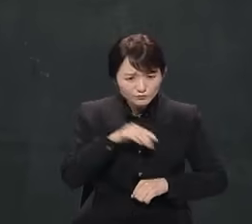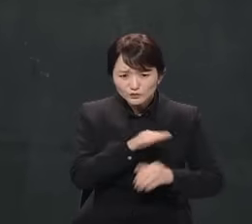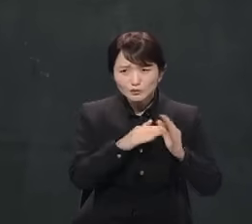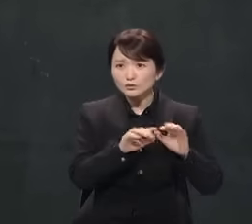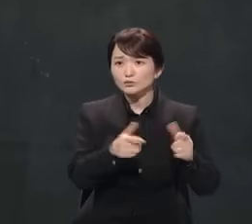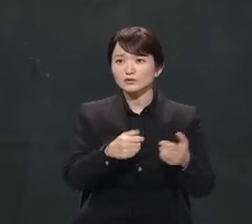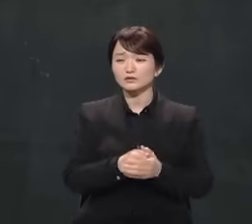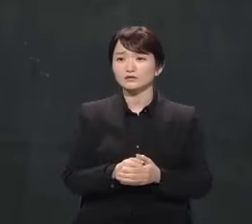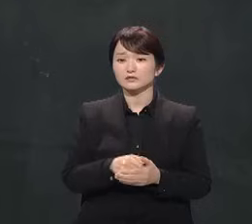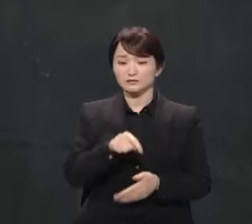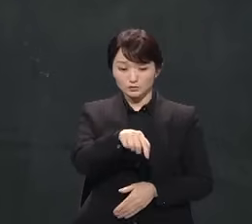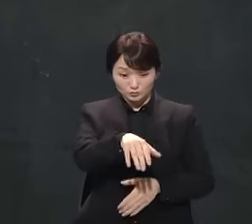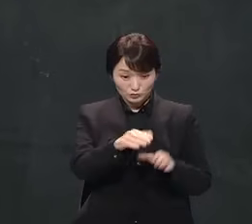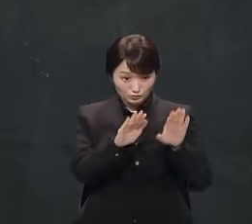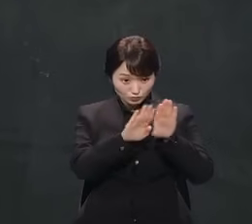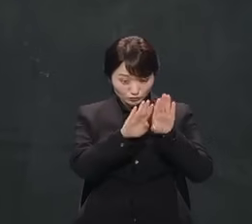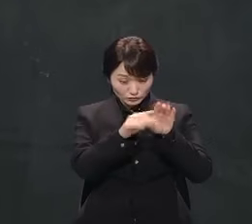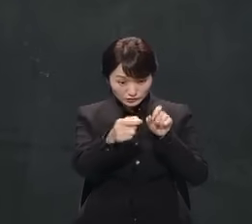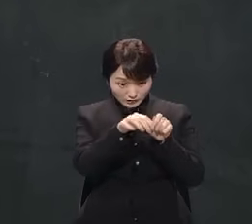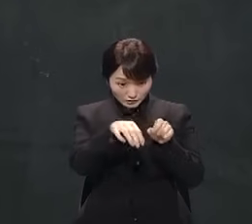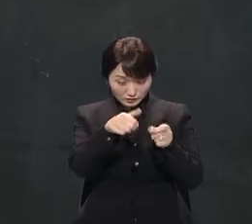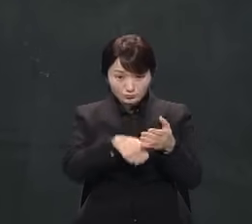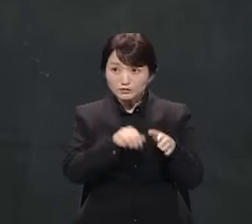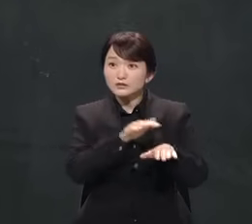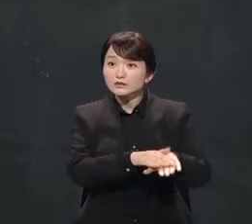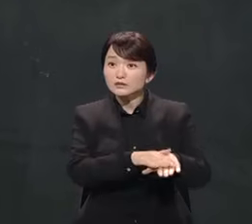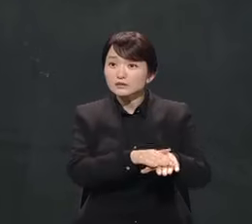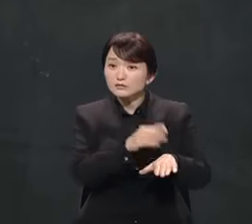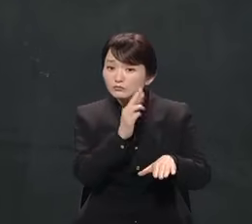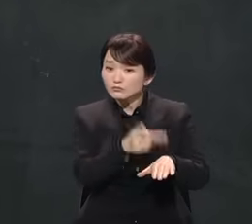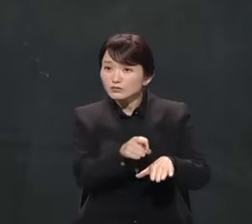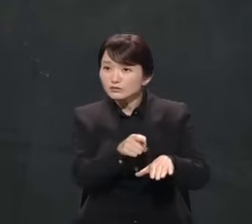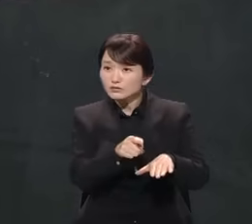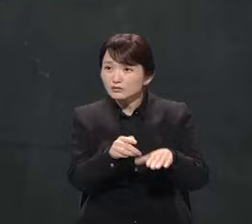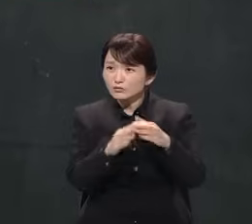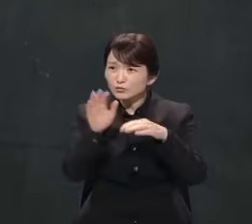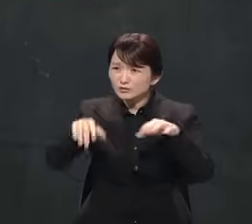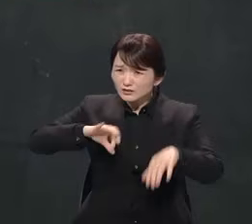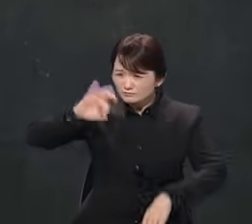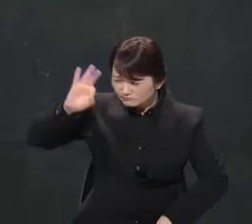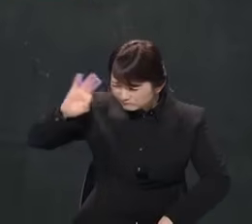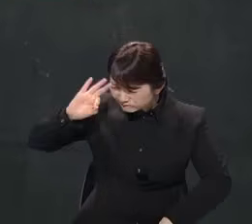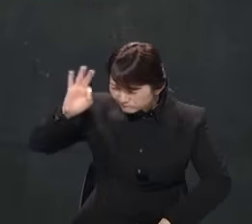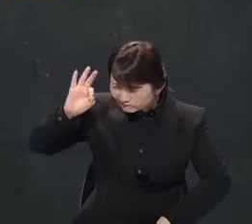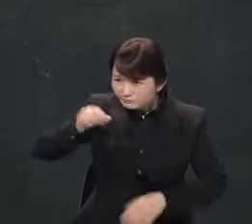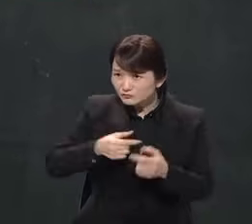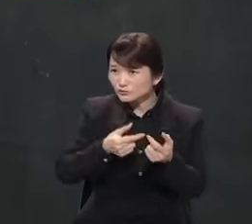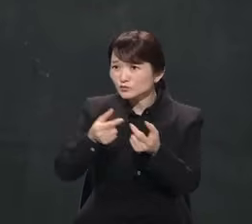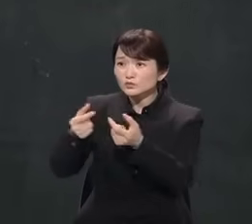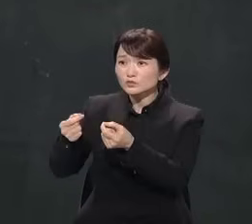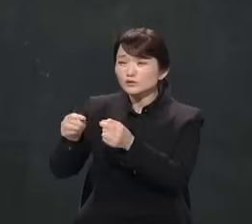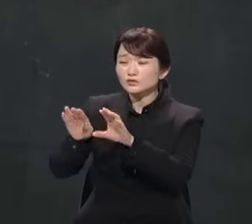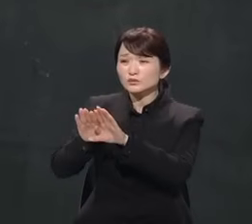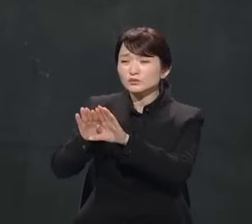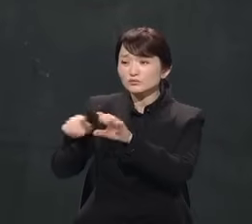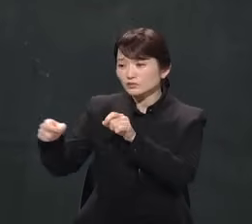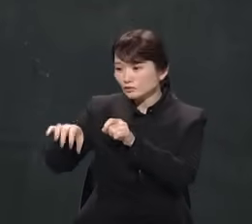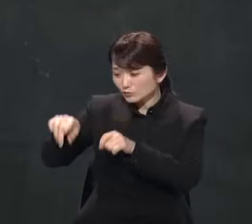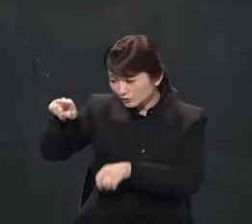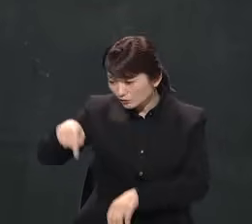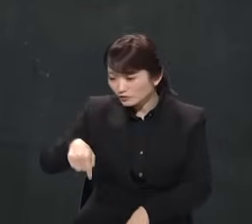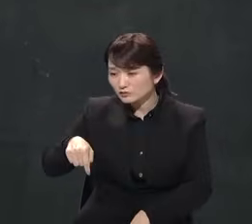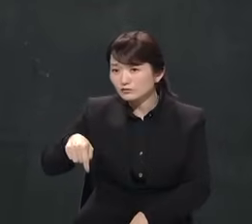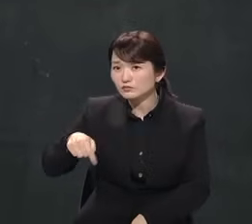거기 문 앞에 가서 놨는데요. 물건 없습니다. 온 동네 다 찾아보는 끝에 그 똑같은 대문 앞에 왔는데요. 물건이